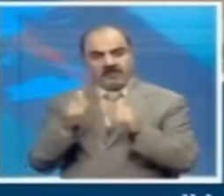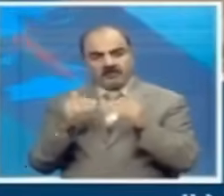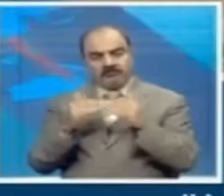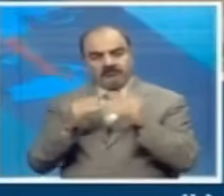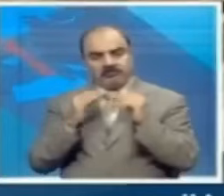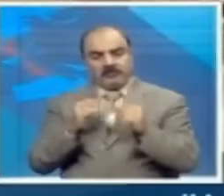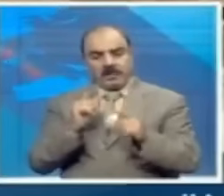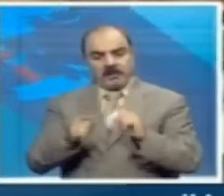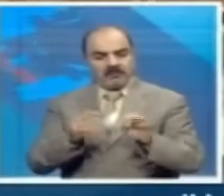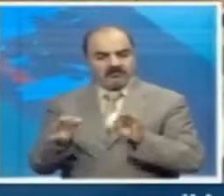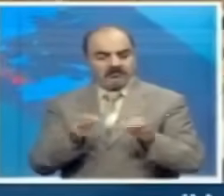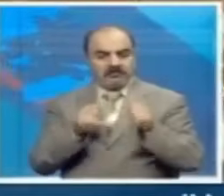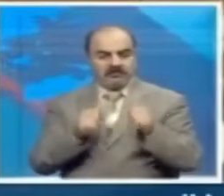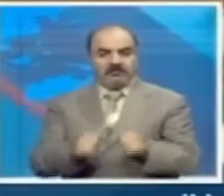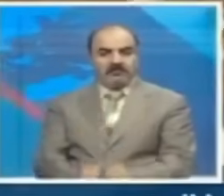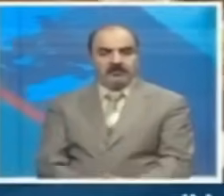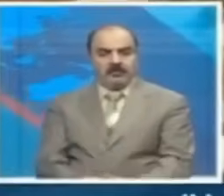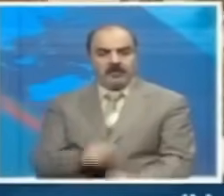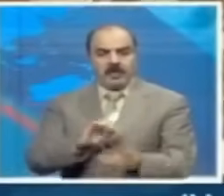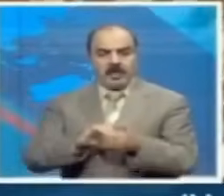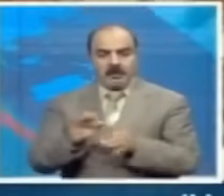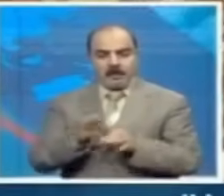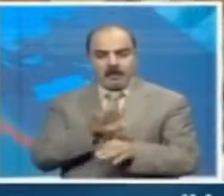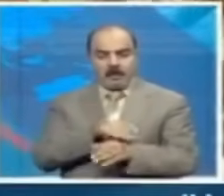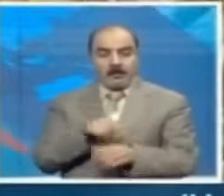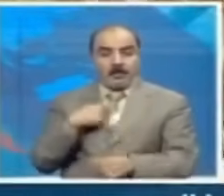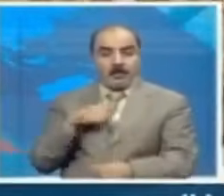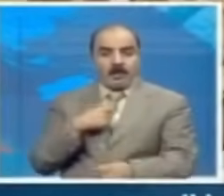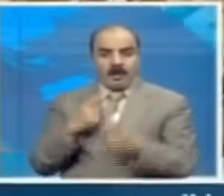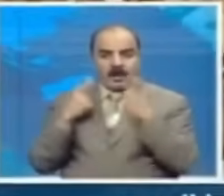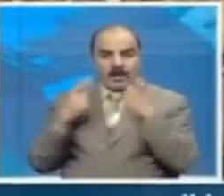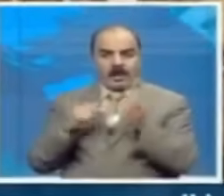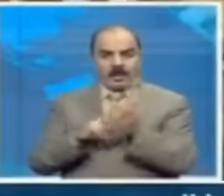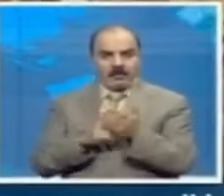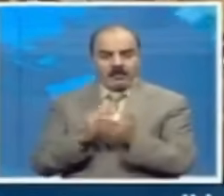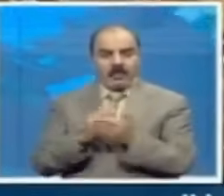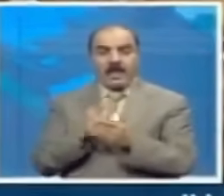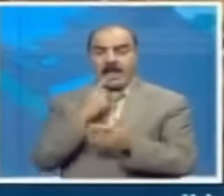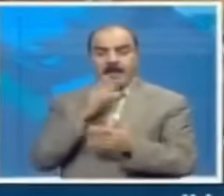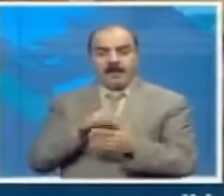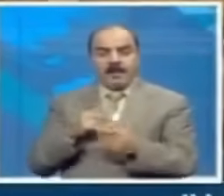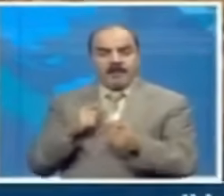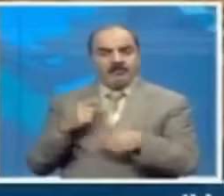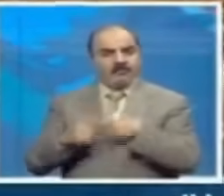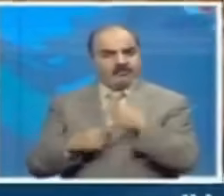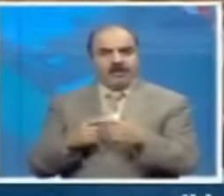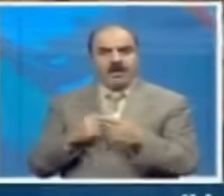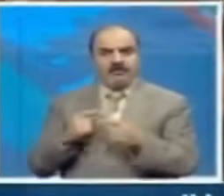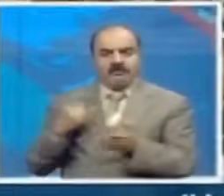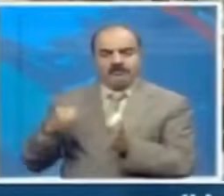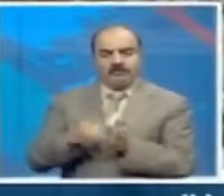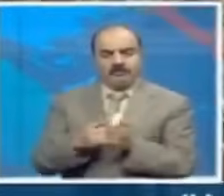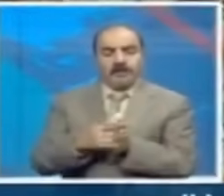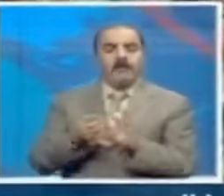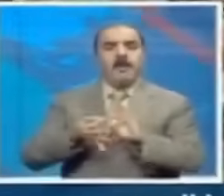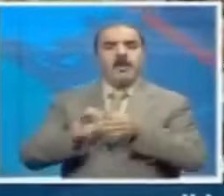ودقة التنفيذ. من المخطط طبقا لتصريحات وزير النقل والمواصلات كامل الوزير أن تستوعب المحطة نحو 1,000,000